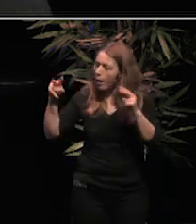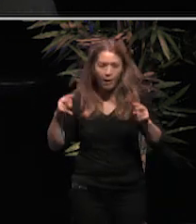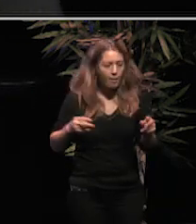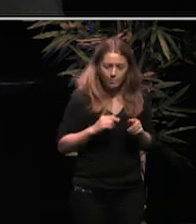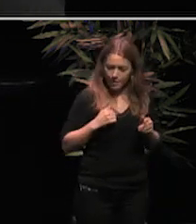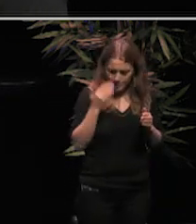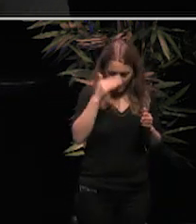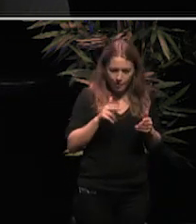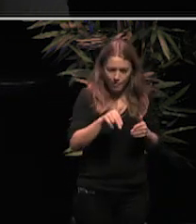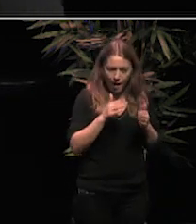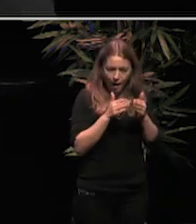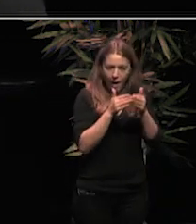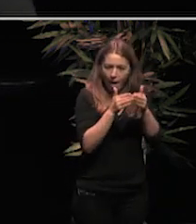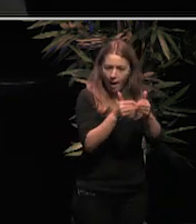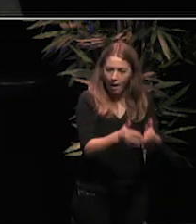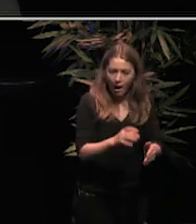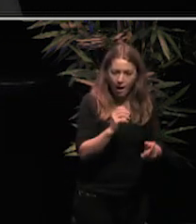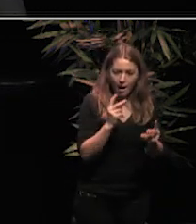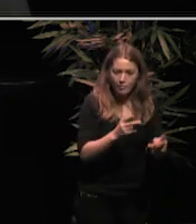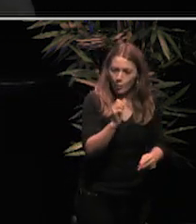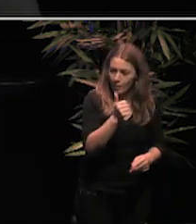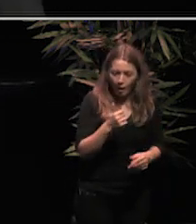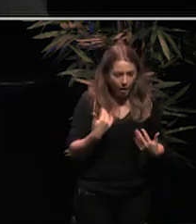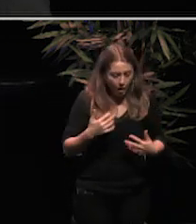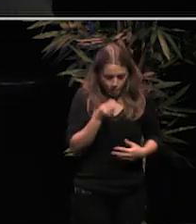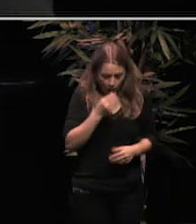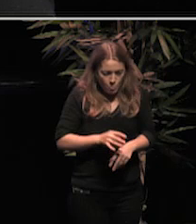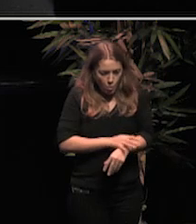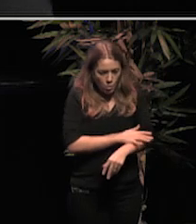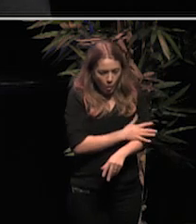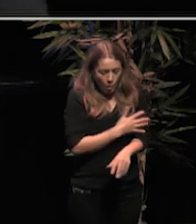d'émotion qui est juste immense, qui est incroyable, qui est voilà,